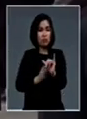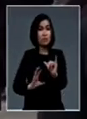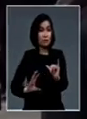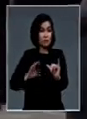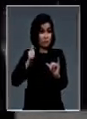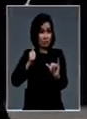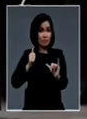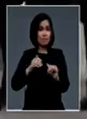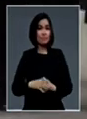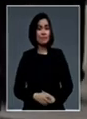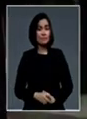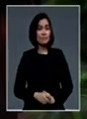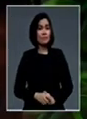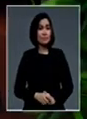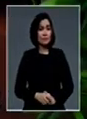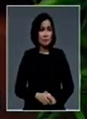นครับ